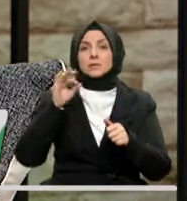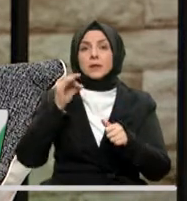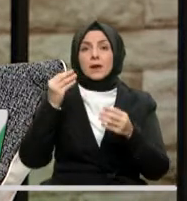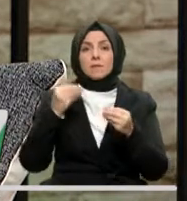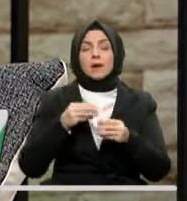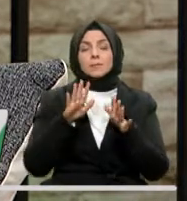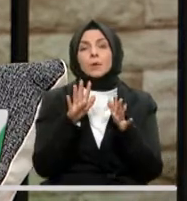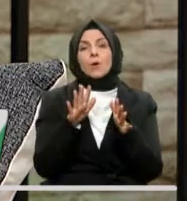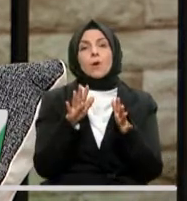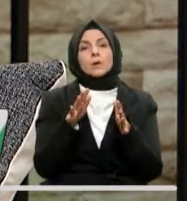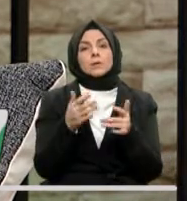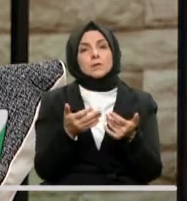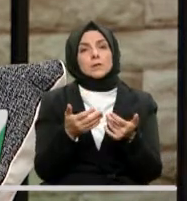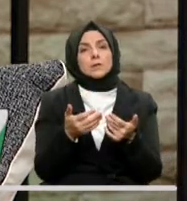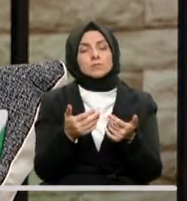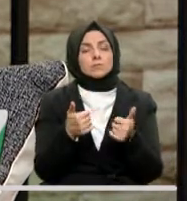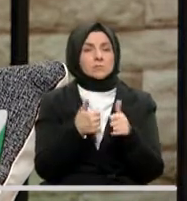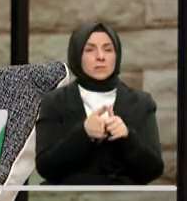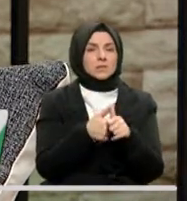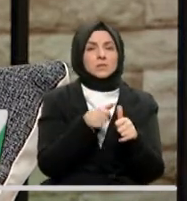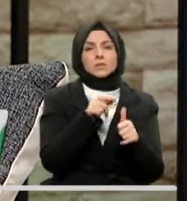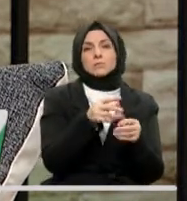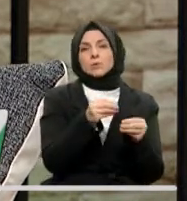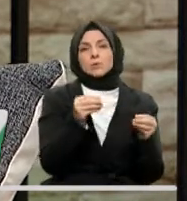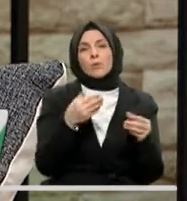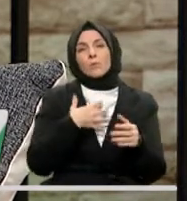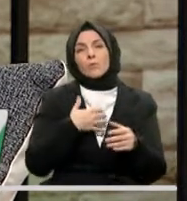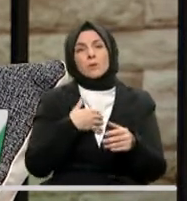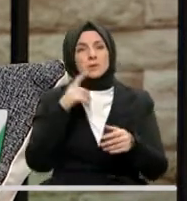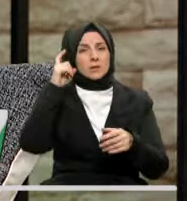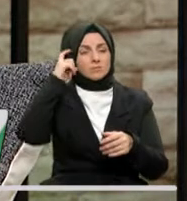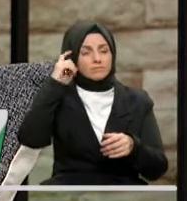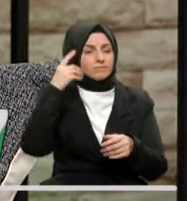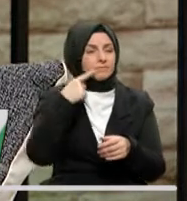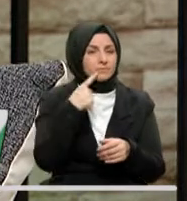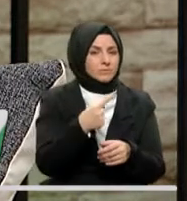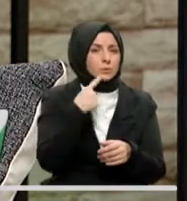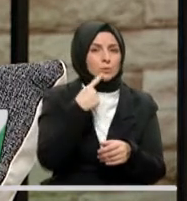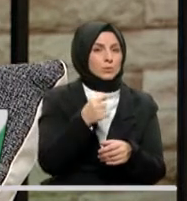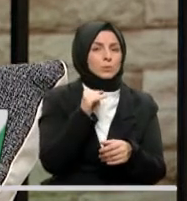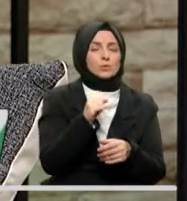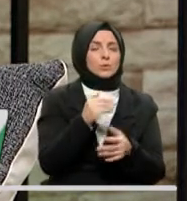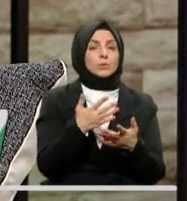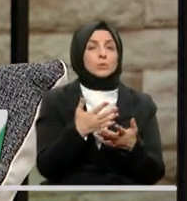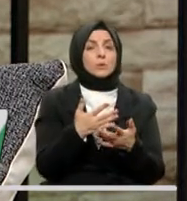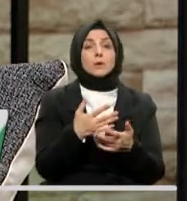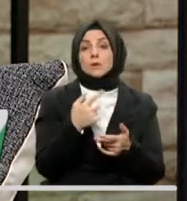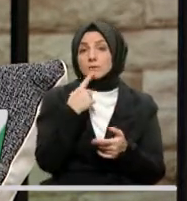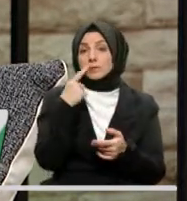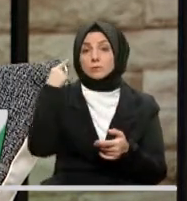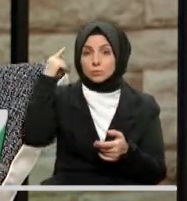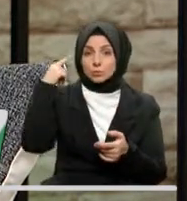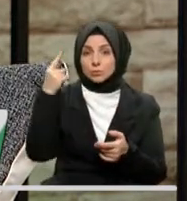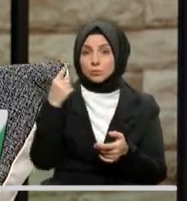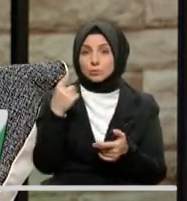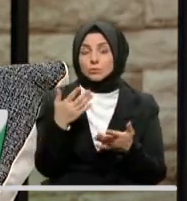hissetmiyorum Eşim çok eleştirel birisi Diye şikayet eden ve dönüp baktığında eşiyle aslında kendi çocukluğundaki annesi